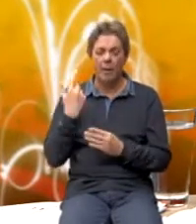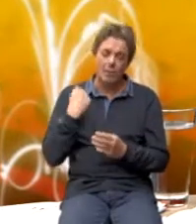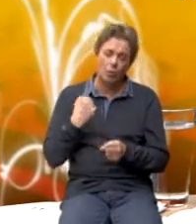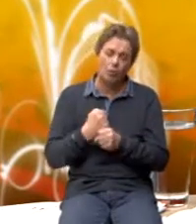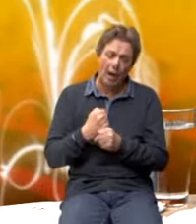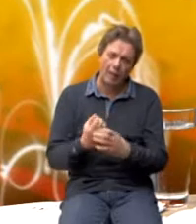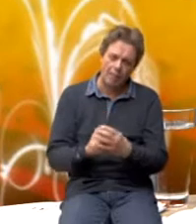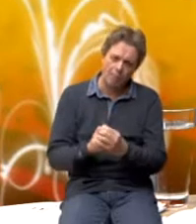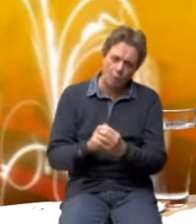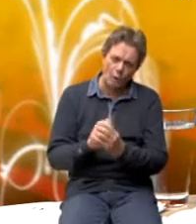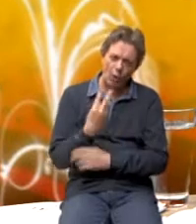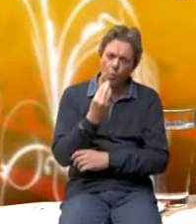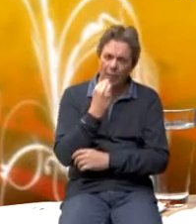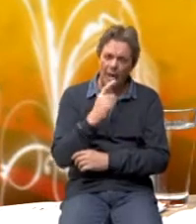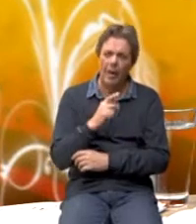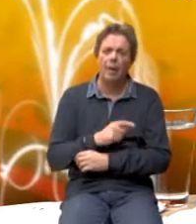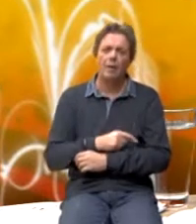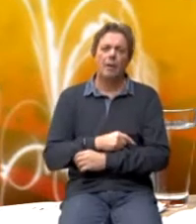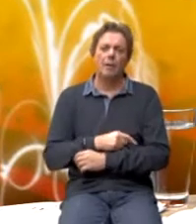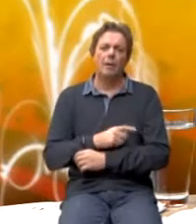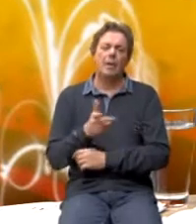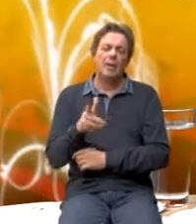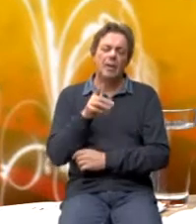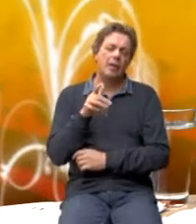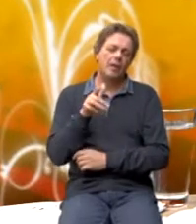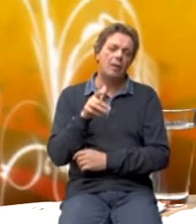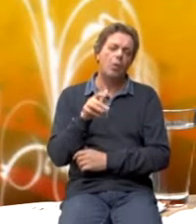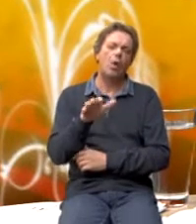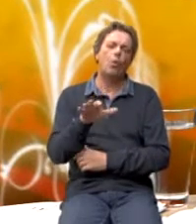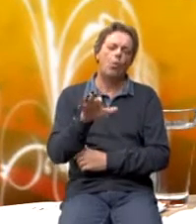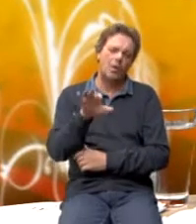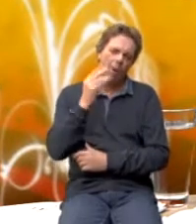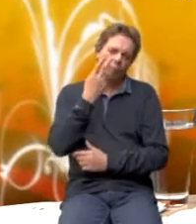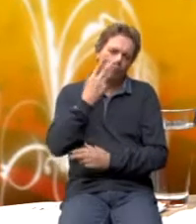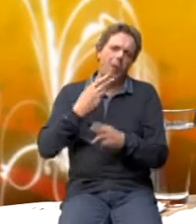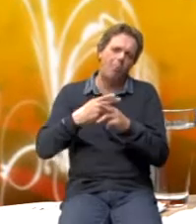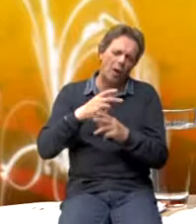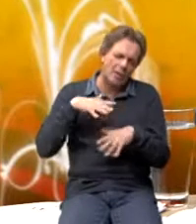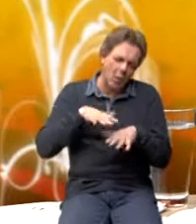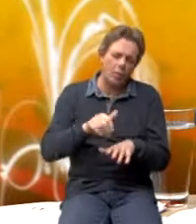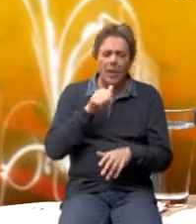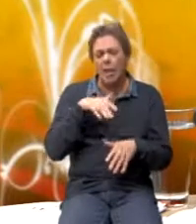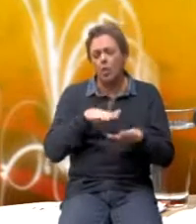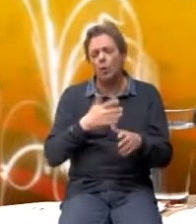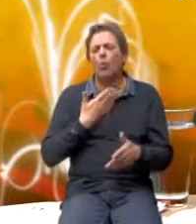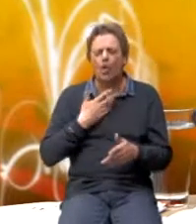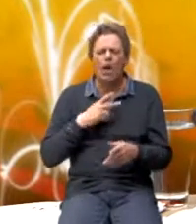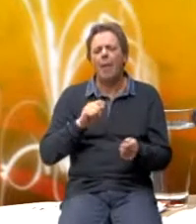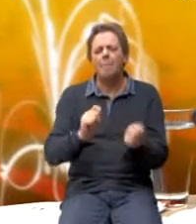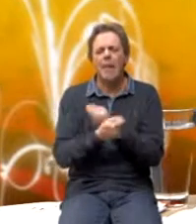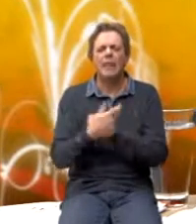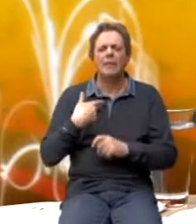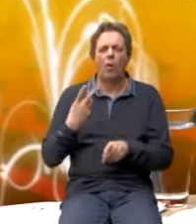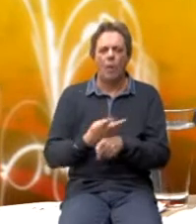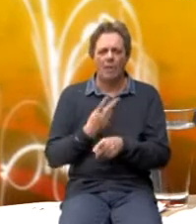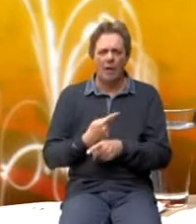sa proizvodnjom prehrane koju pretežito uzimaju najprije bolesni ljudi, a onda ljudi koji hoće mijenjati svoje navike. Mene je